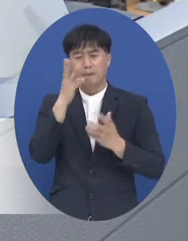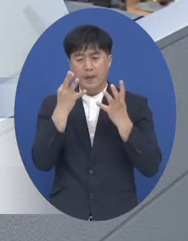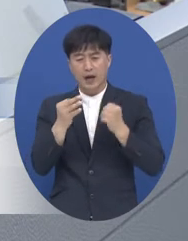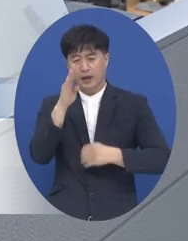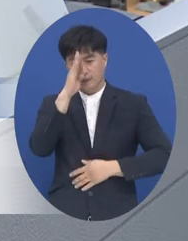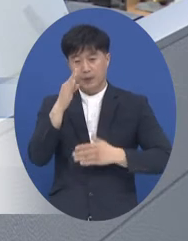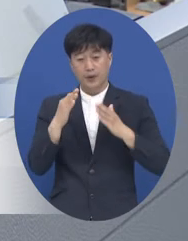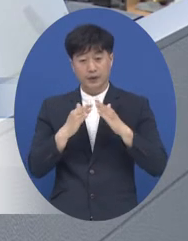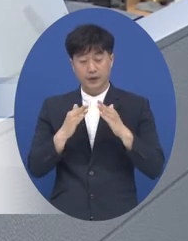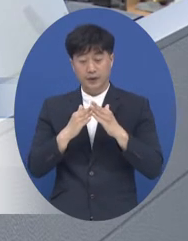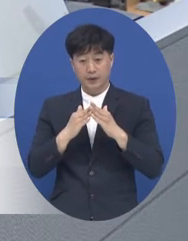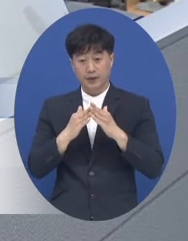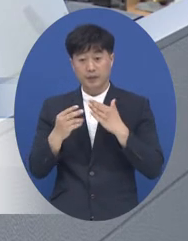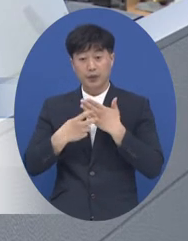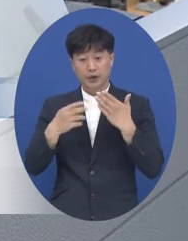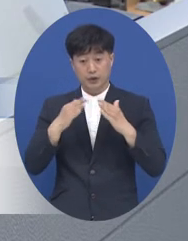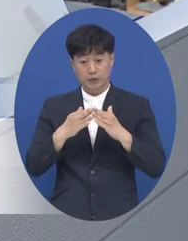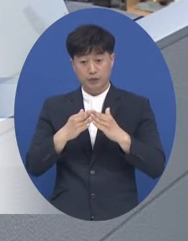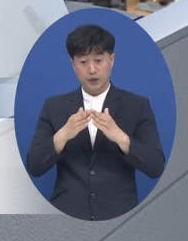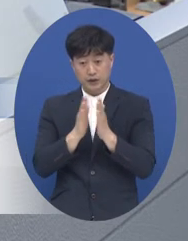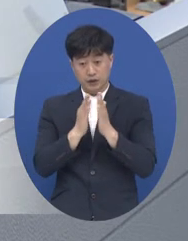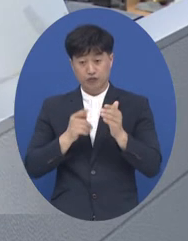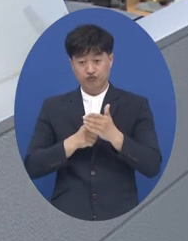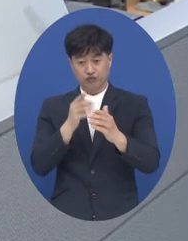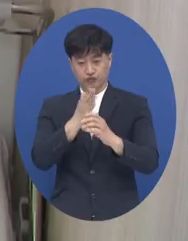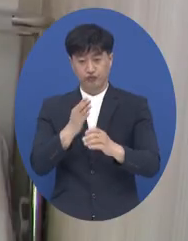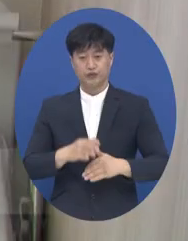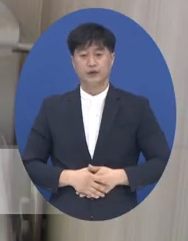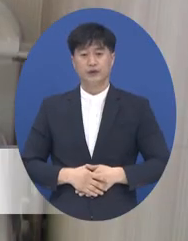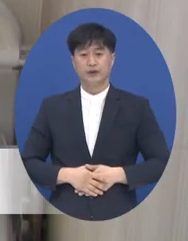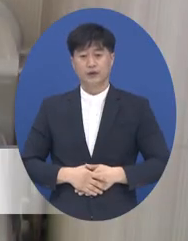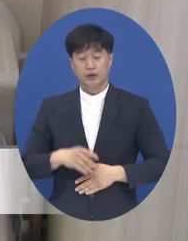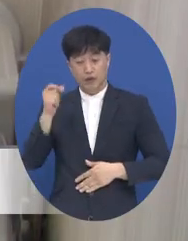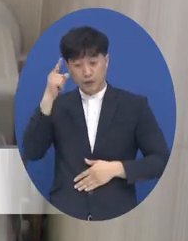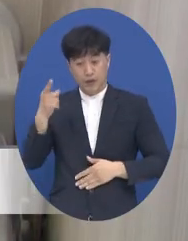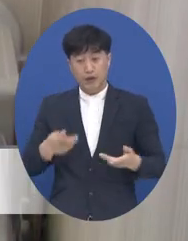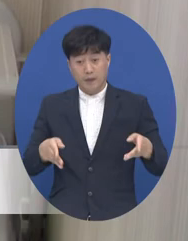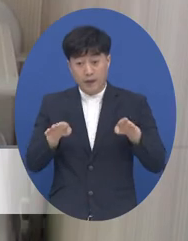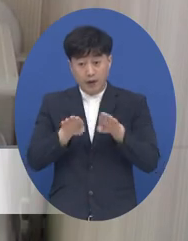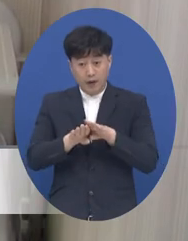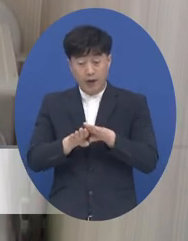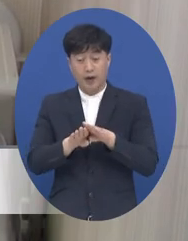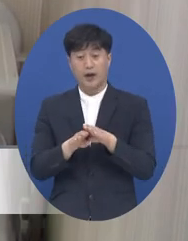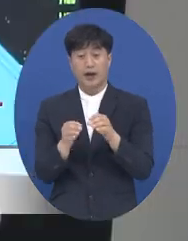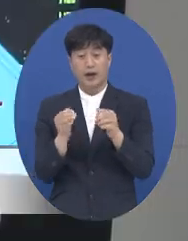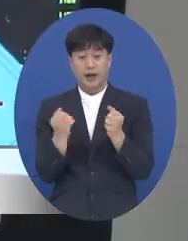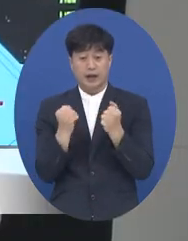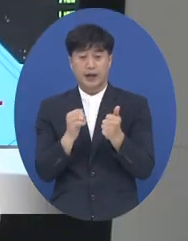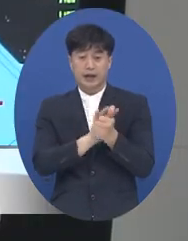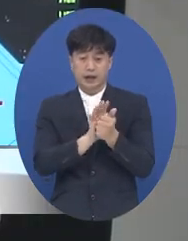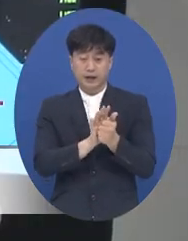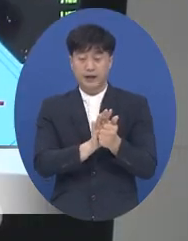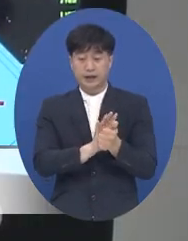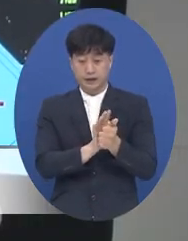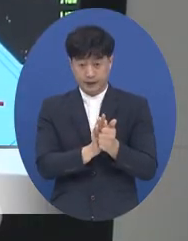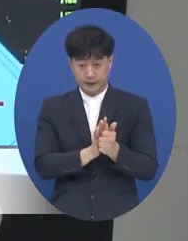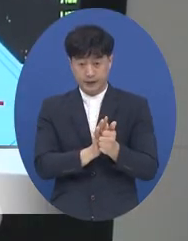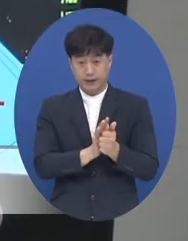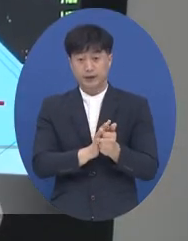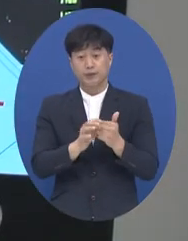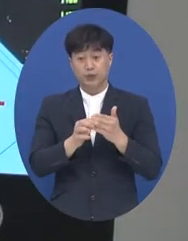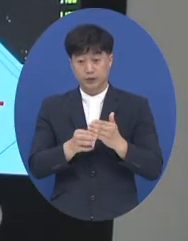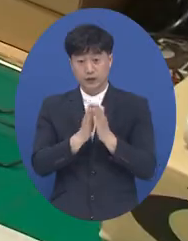많은 병원들이 도입을 추진하고 있습니다 스마트 병상 헬스케어 시스템을 도입한 경기지역 병원은 총